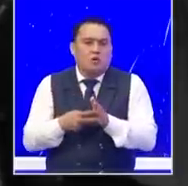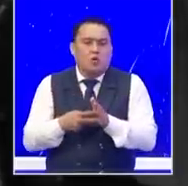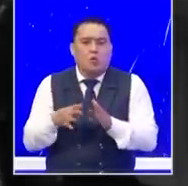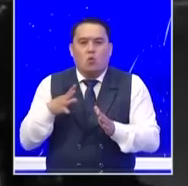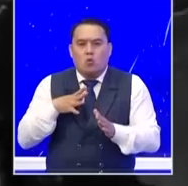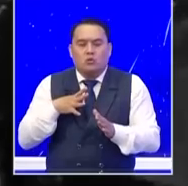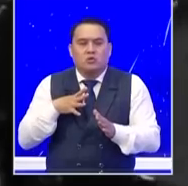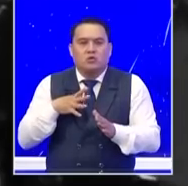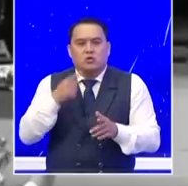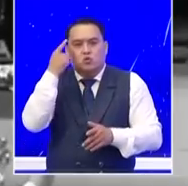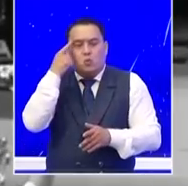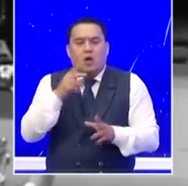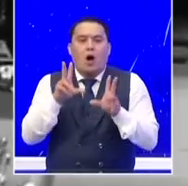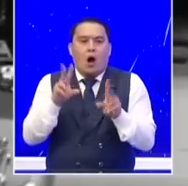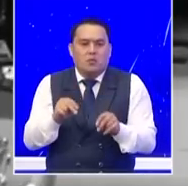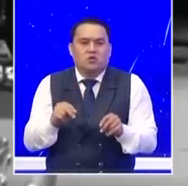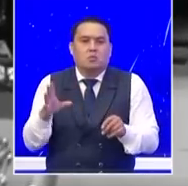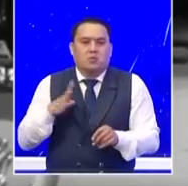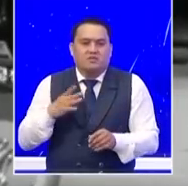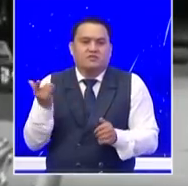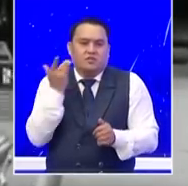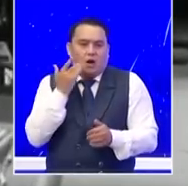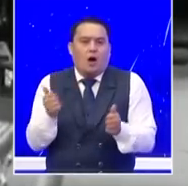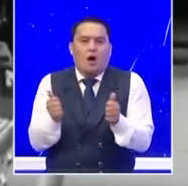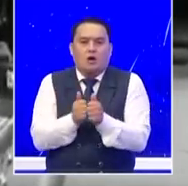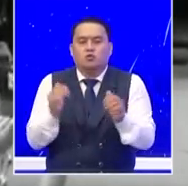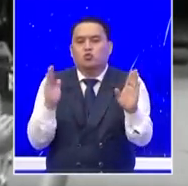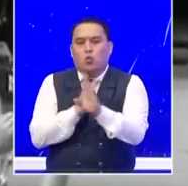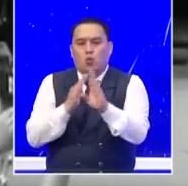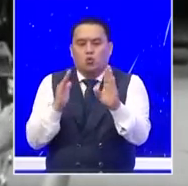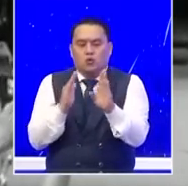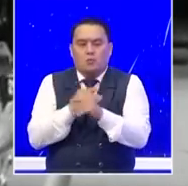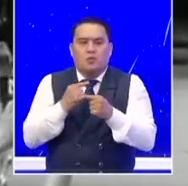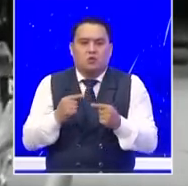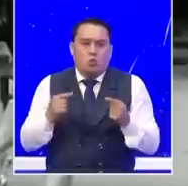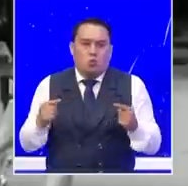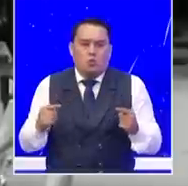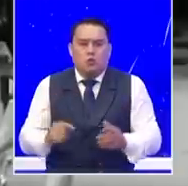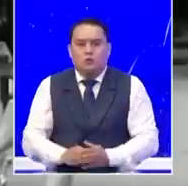собирался прощаться, обещал быть рядом всегда. Но судьба распорядилась иначе.